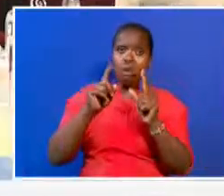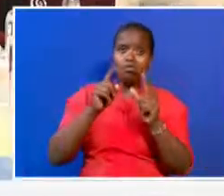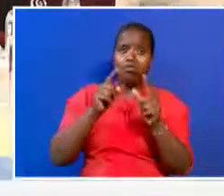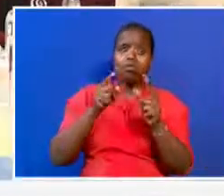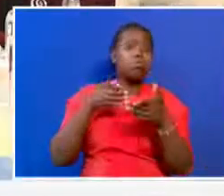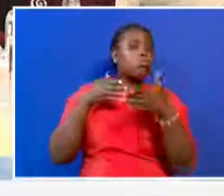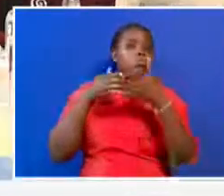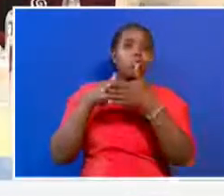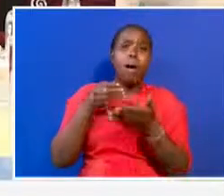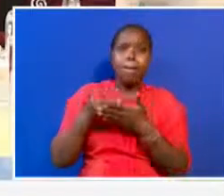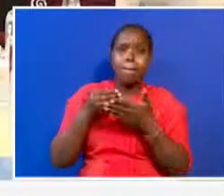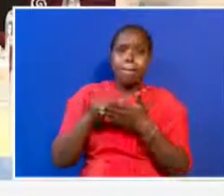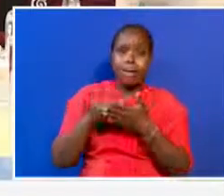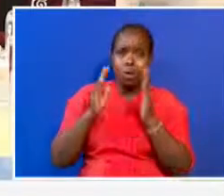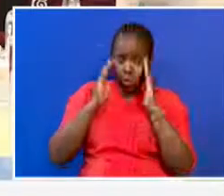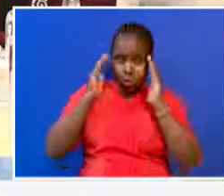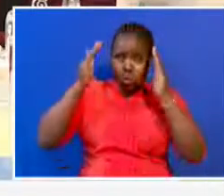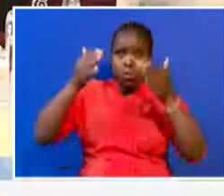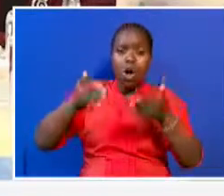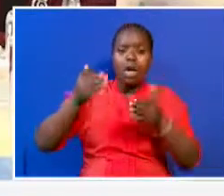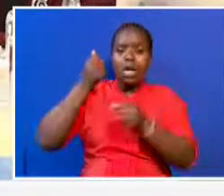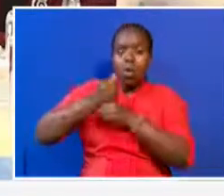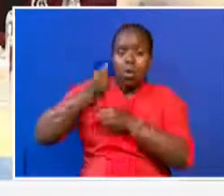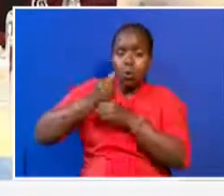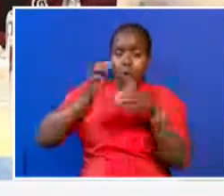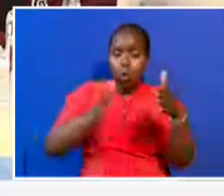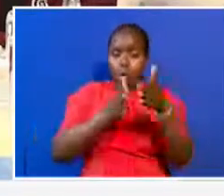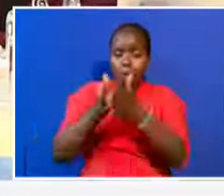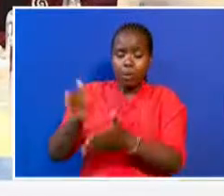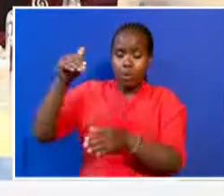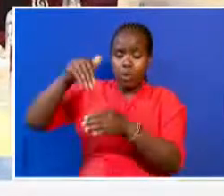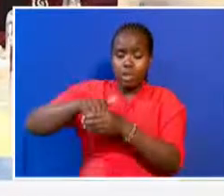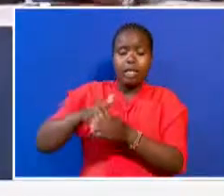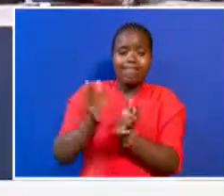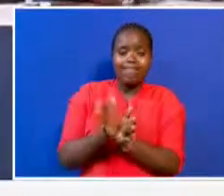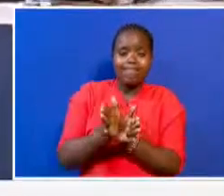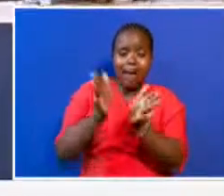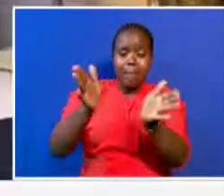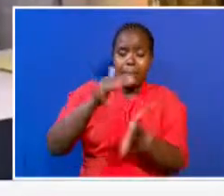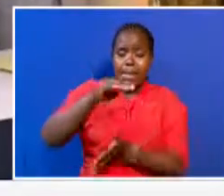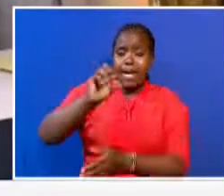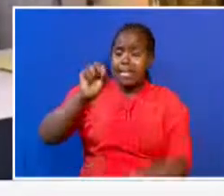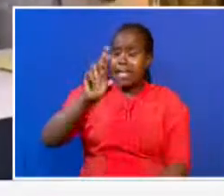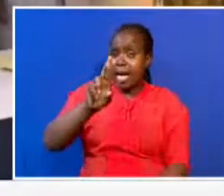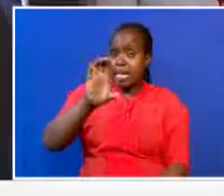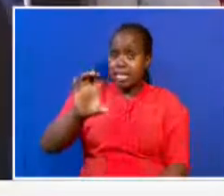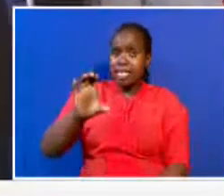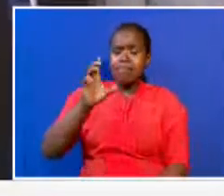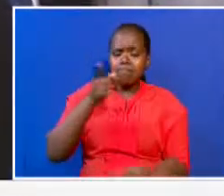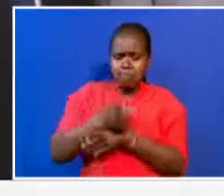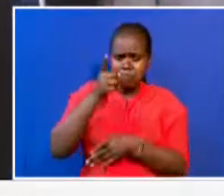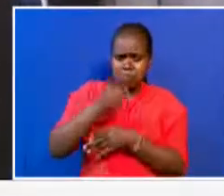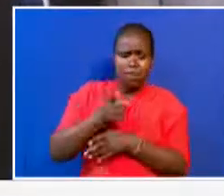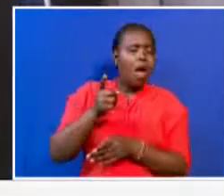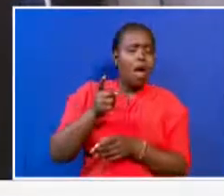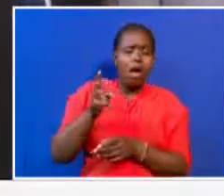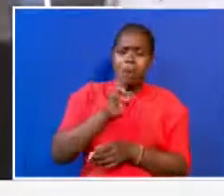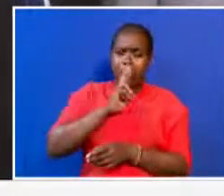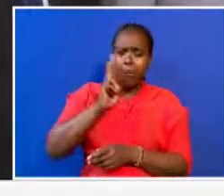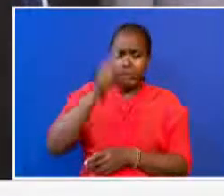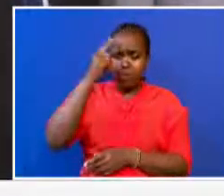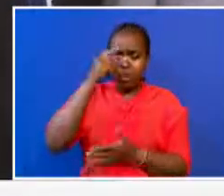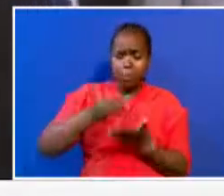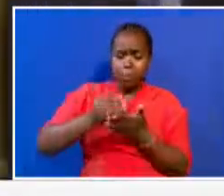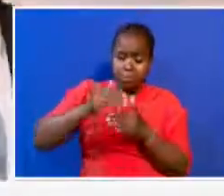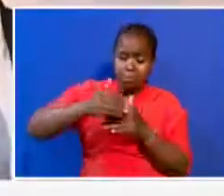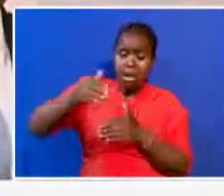kwa ufadhili wa fedha za kuangazia matokeo ya kazi katika sekta ya umma, SRC ikitoa masharti makali ya kifedha katika